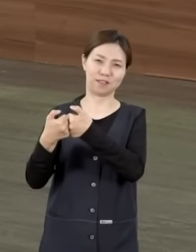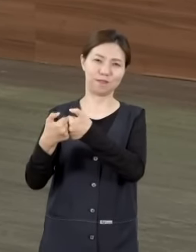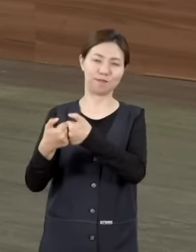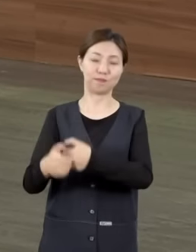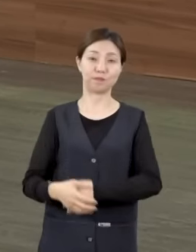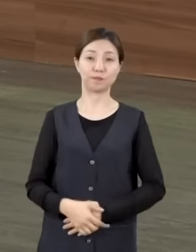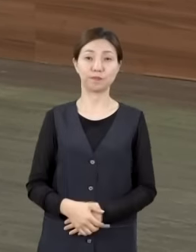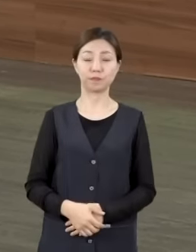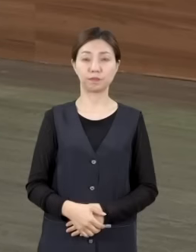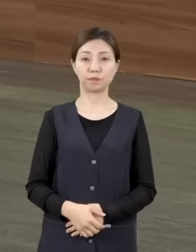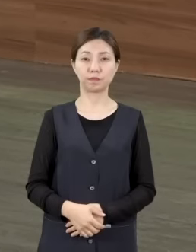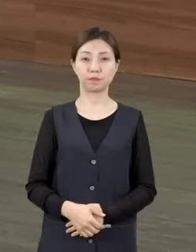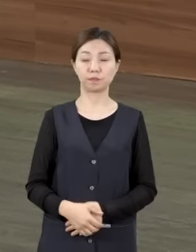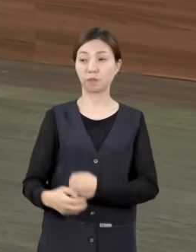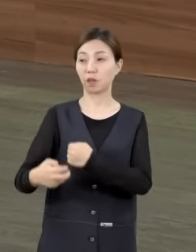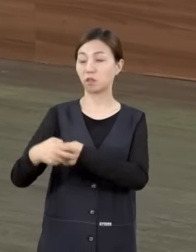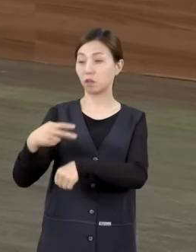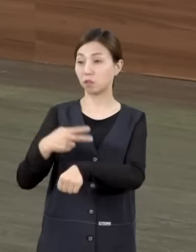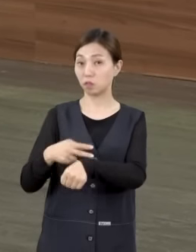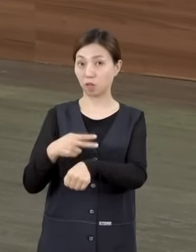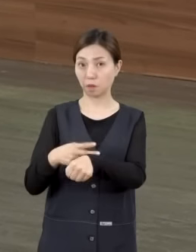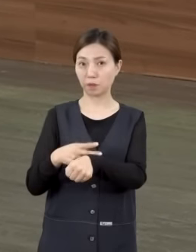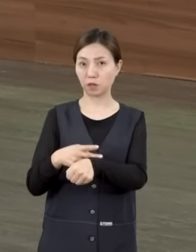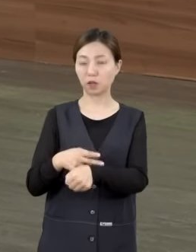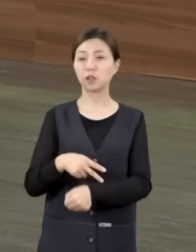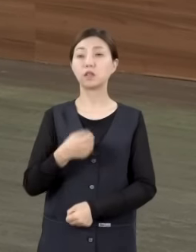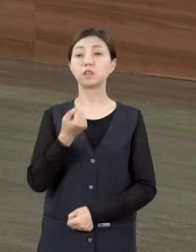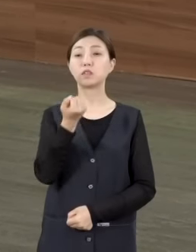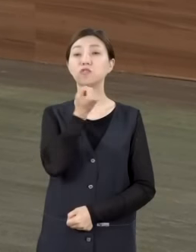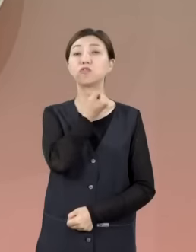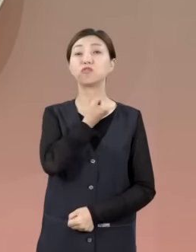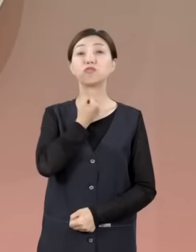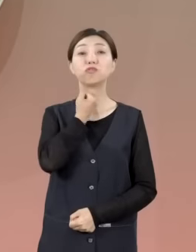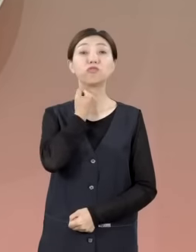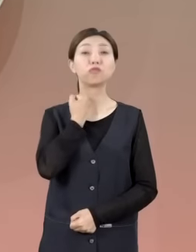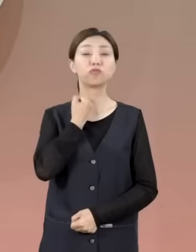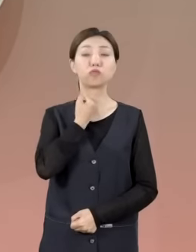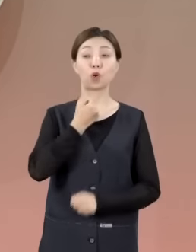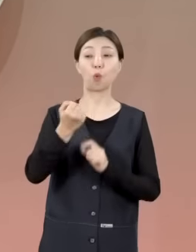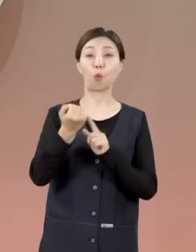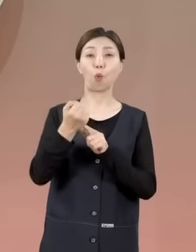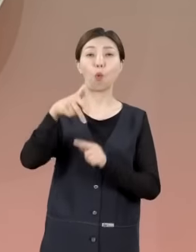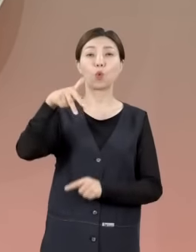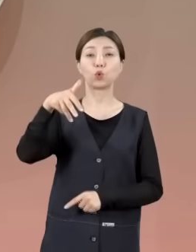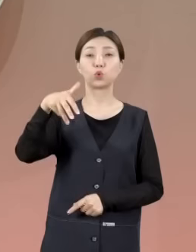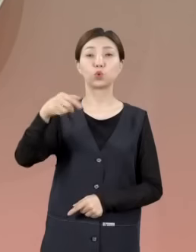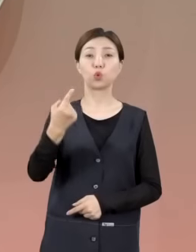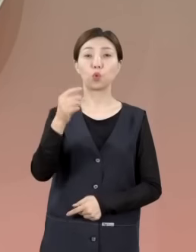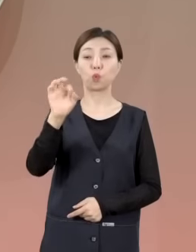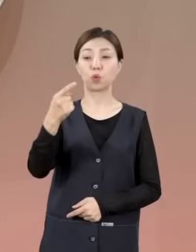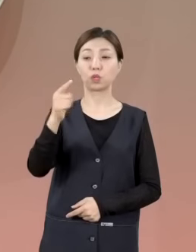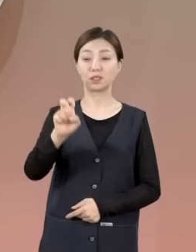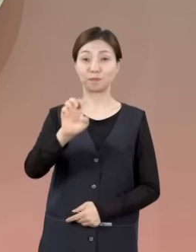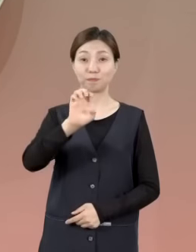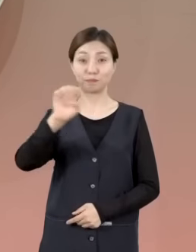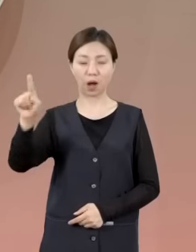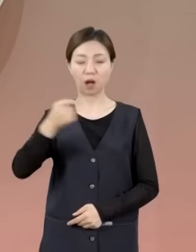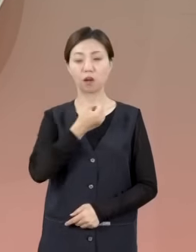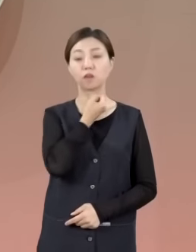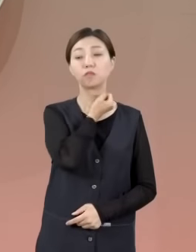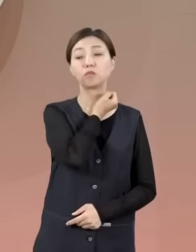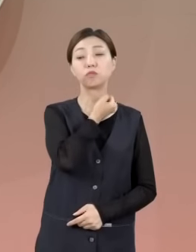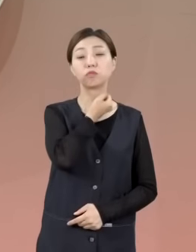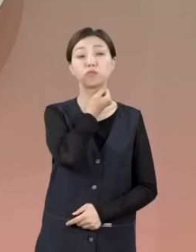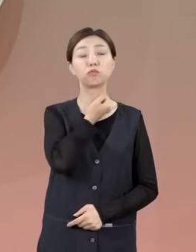의사에게 검사 결과를 듣게 되었습니다 의사가 초음파로 어머니의